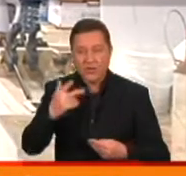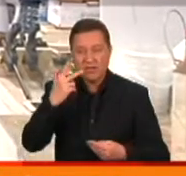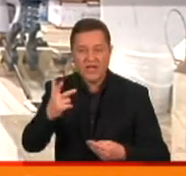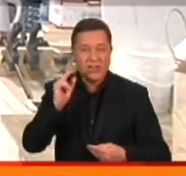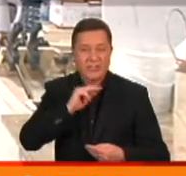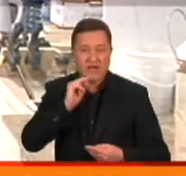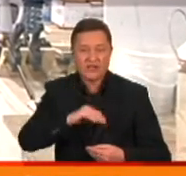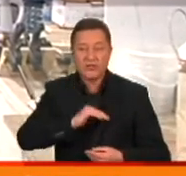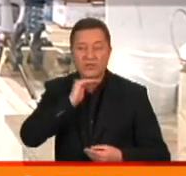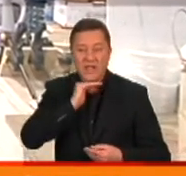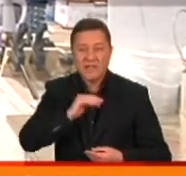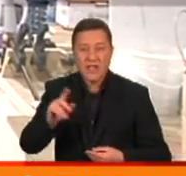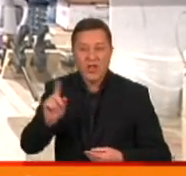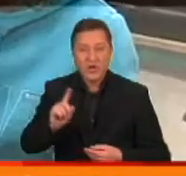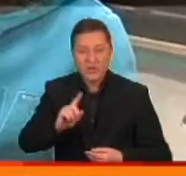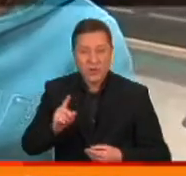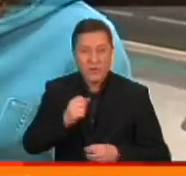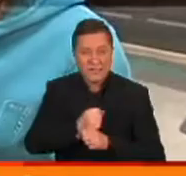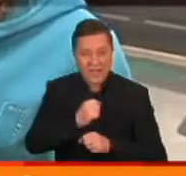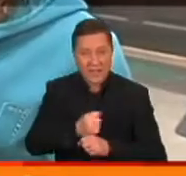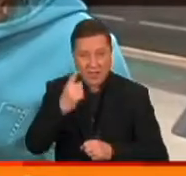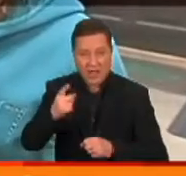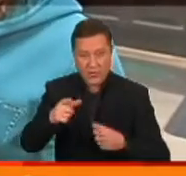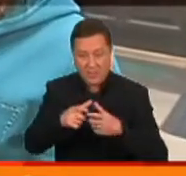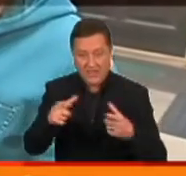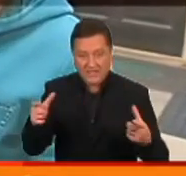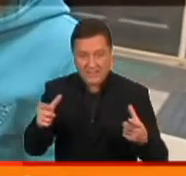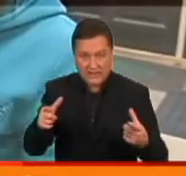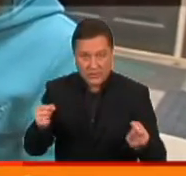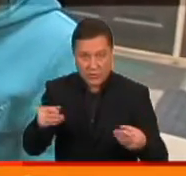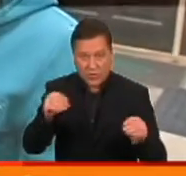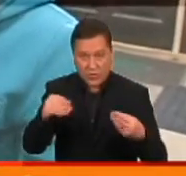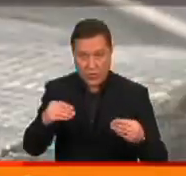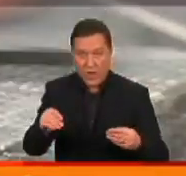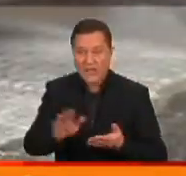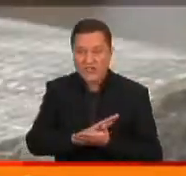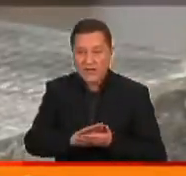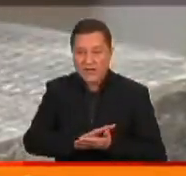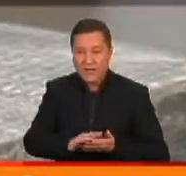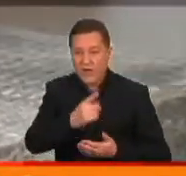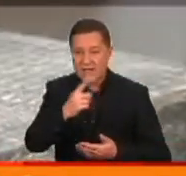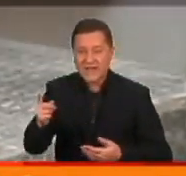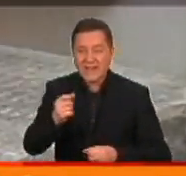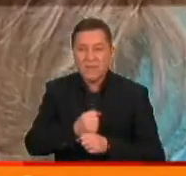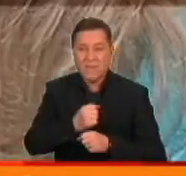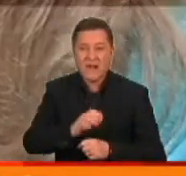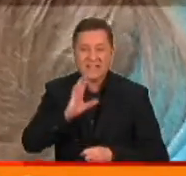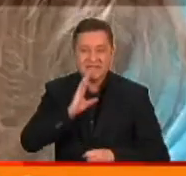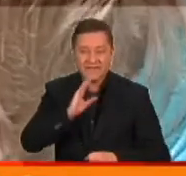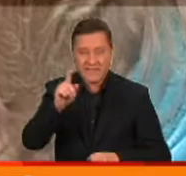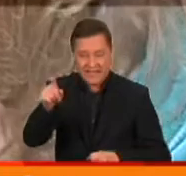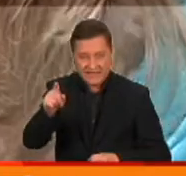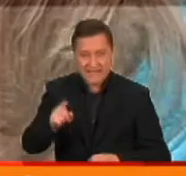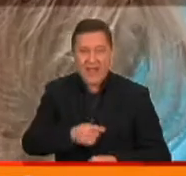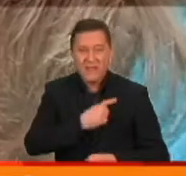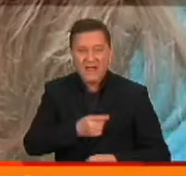еспресо достатньо для того, щоб спресувати одну таку пластину. Попиваючи каву, вирізані оправи шліфує єдина працівниця Максимової